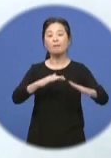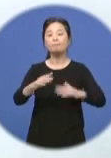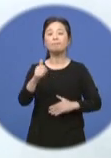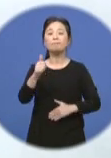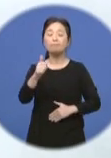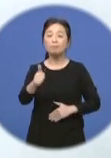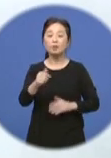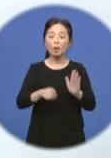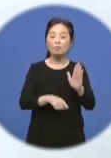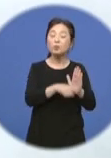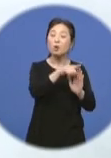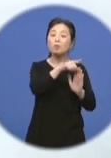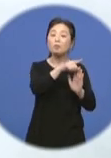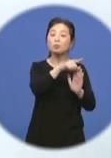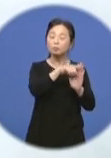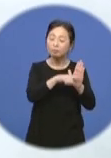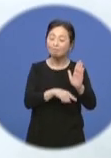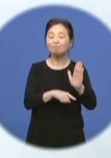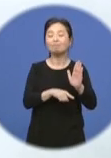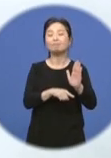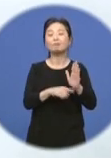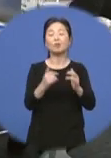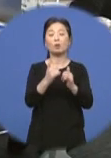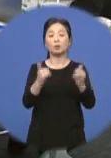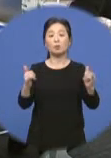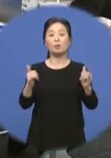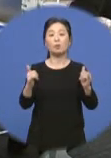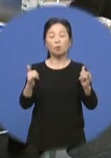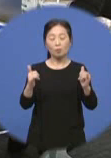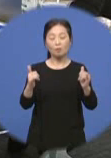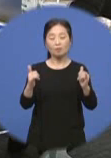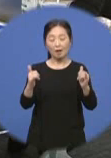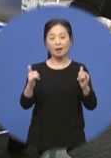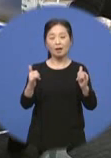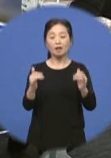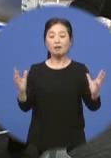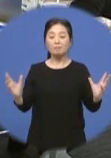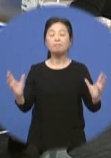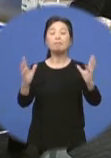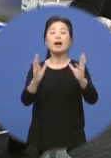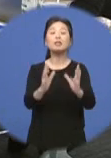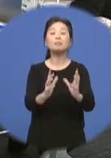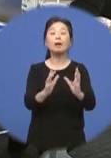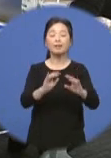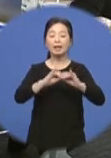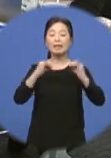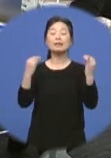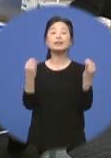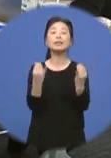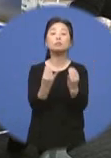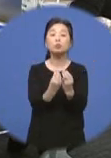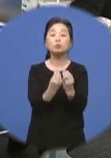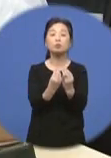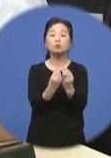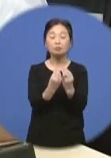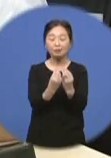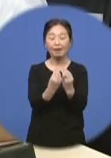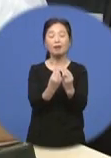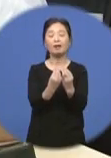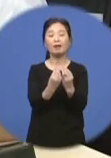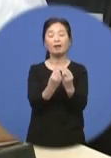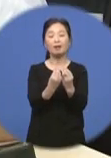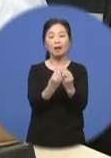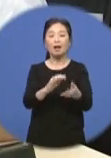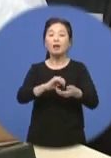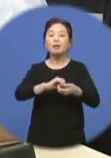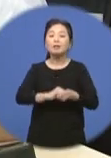ーですねこういったさまざまなですね得意領域が異なる人たちが一堂に会してチームを組ん でそのチームで、定